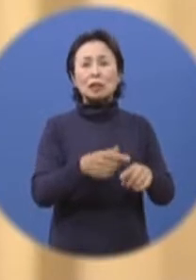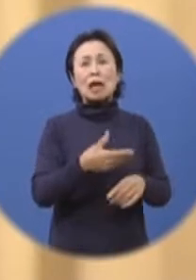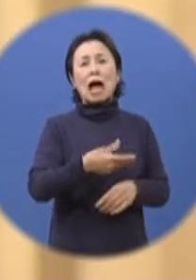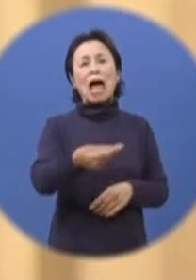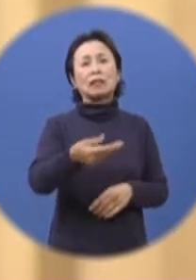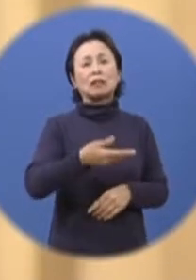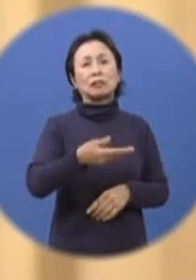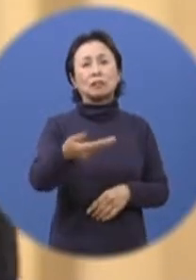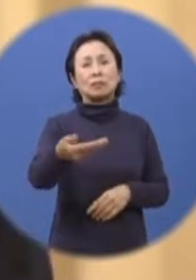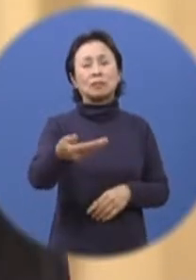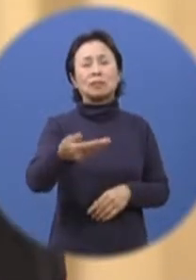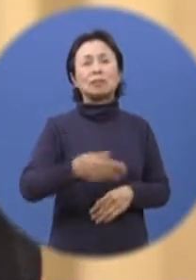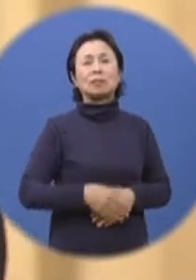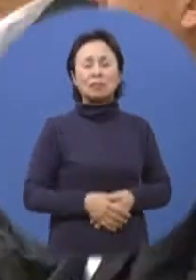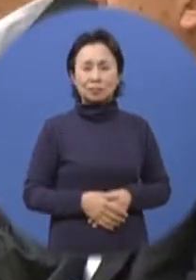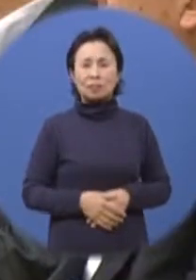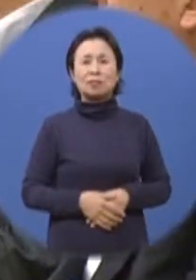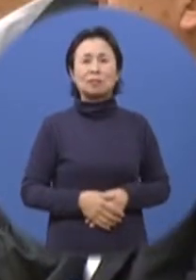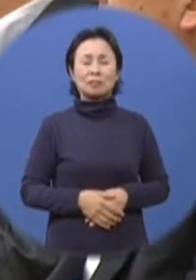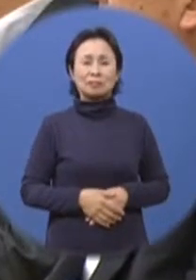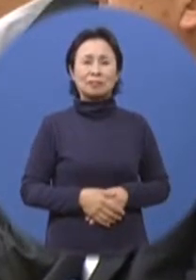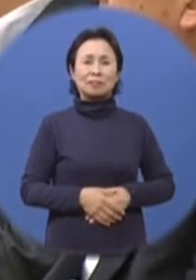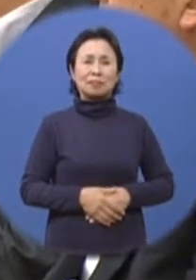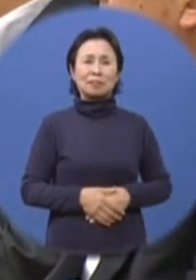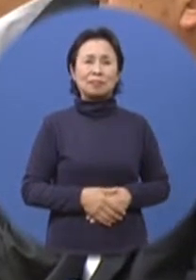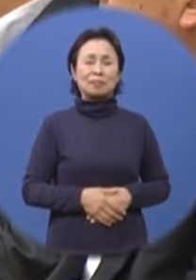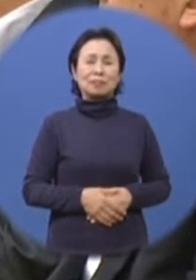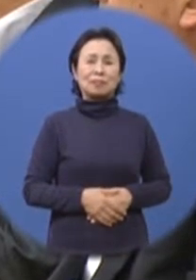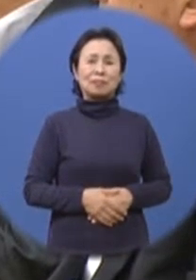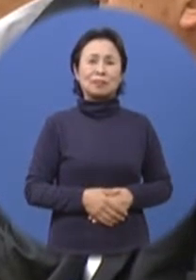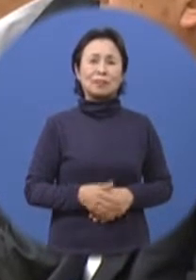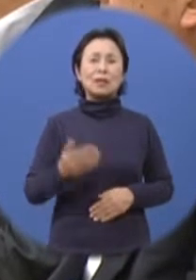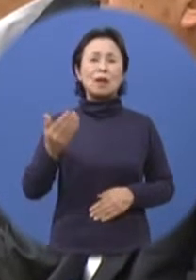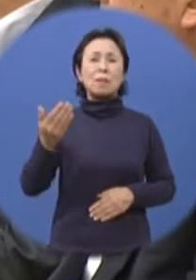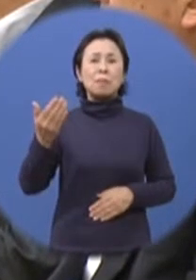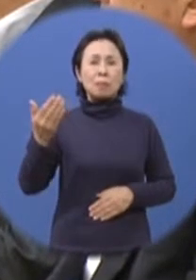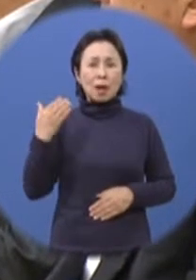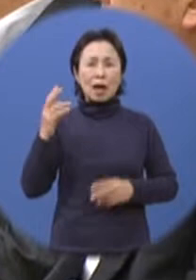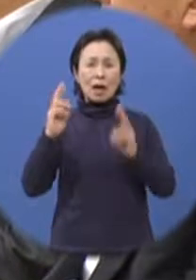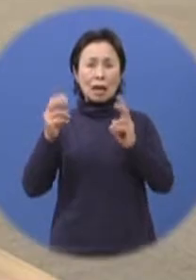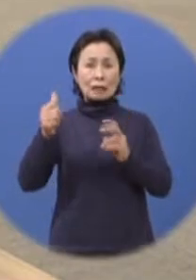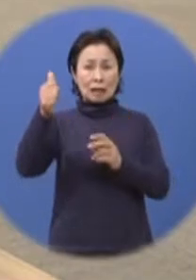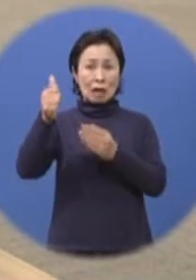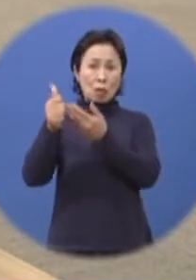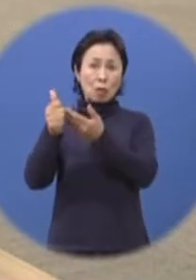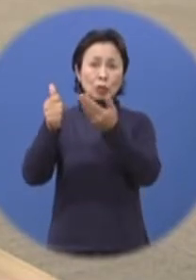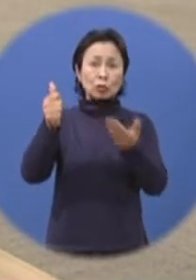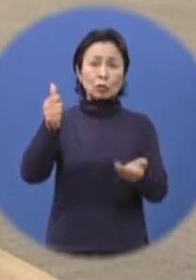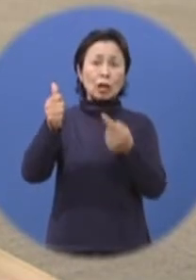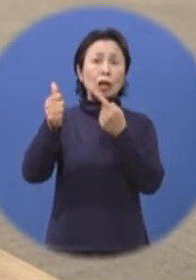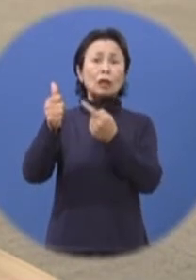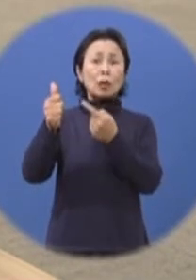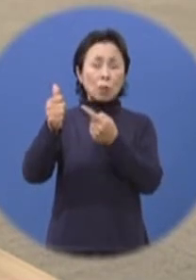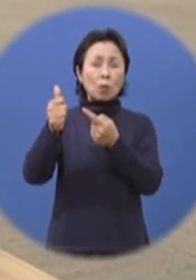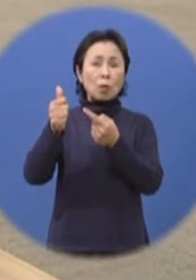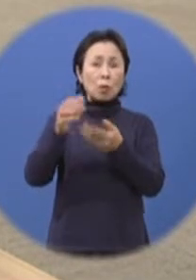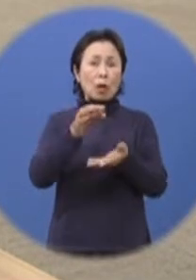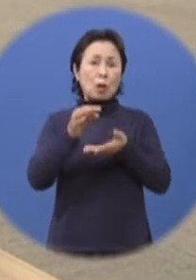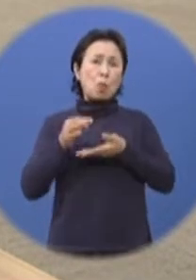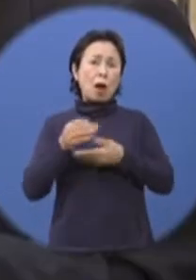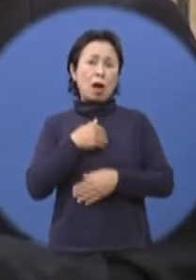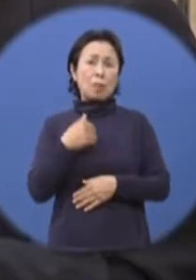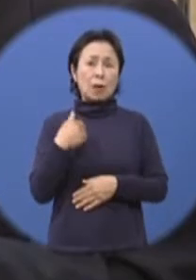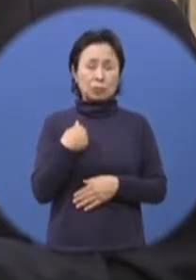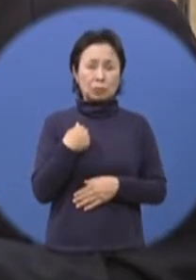全然あのそこ問題ならないです前の会社を譲った人もそのたりになったらお金が入ってきますよ